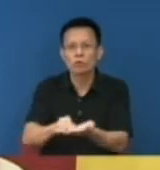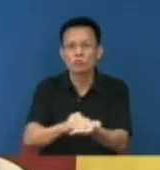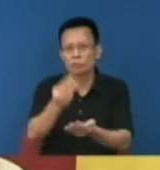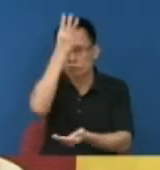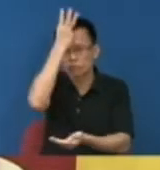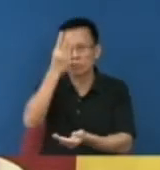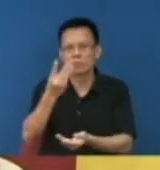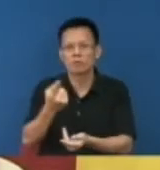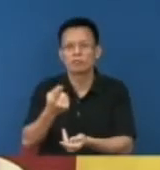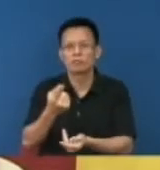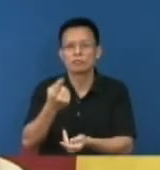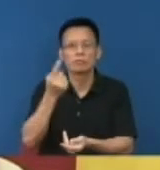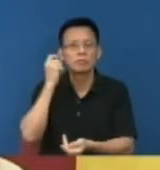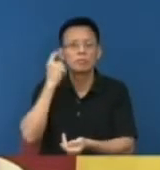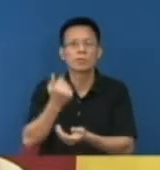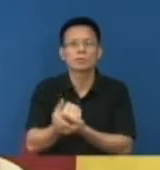2010年